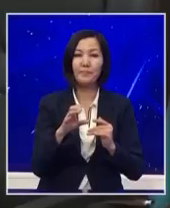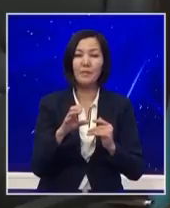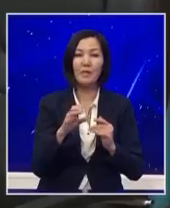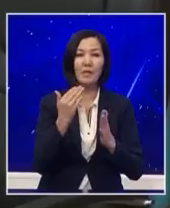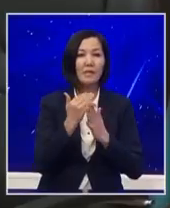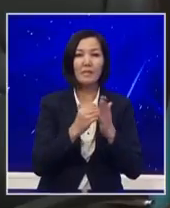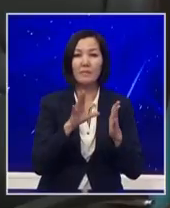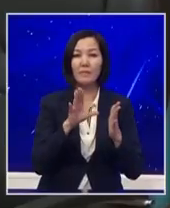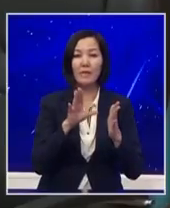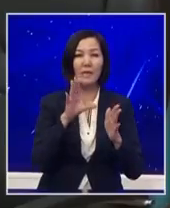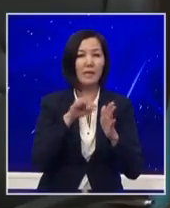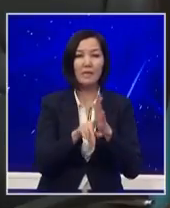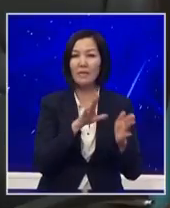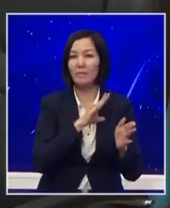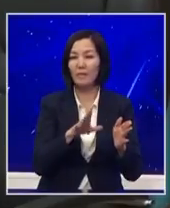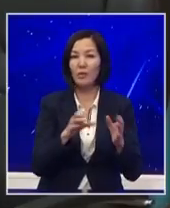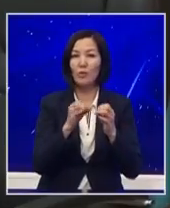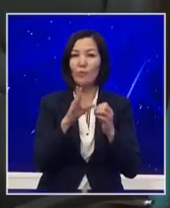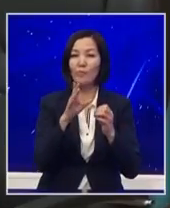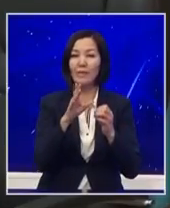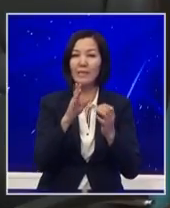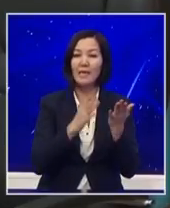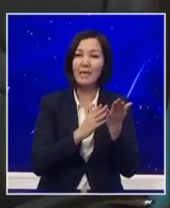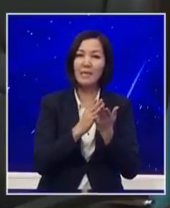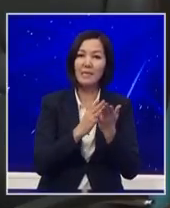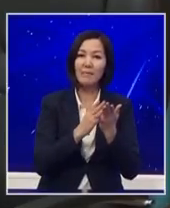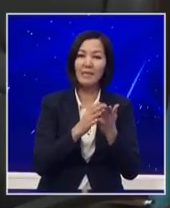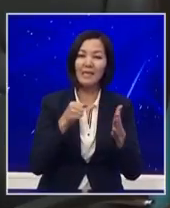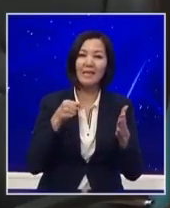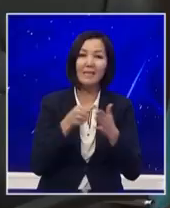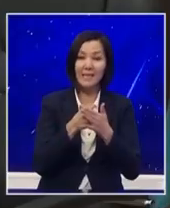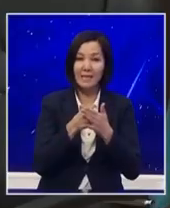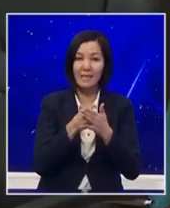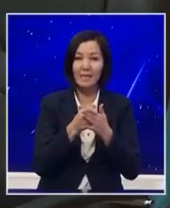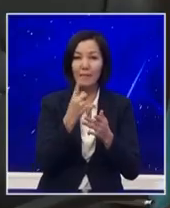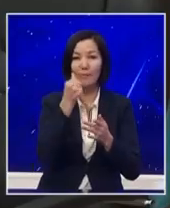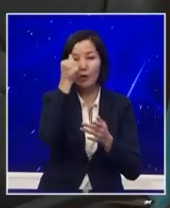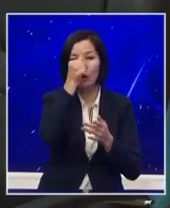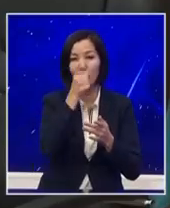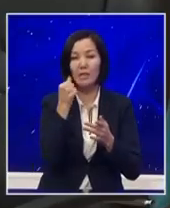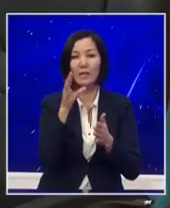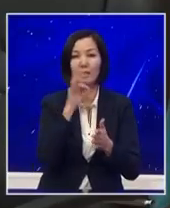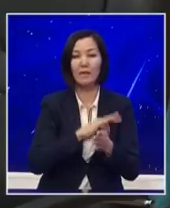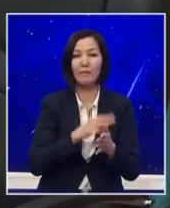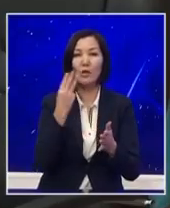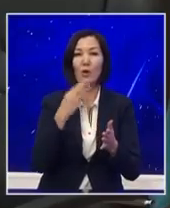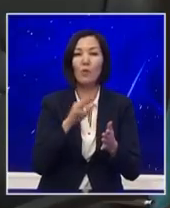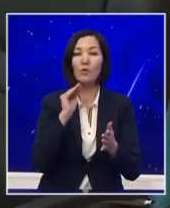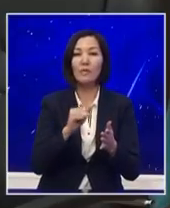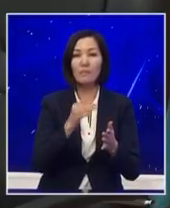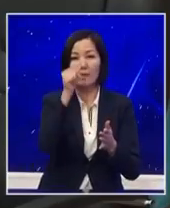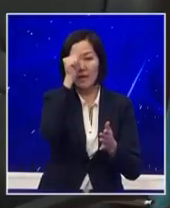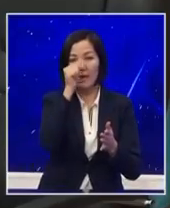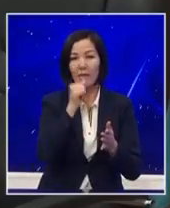жатпайтындары, қызметкерлері 15 адамнан аспайтындары, және жылдық табысы 30 мың айлық